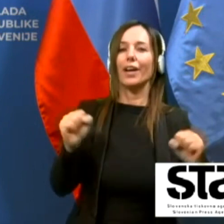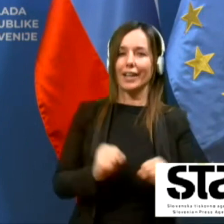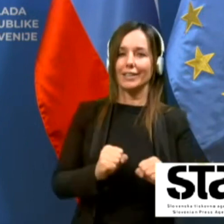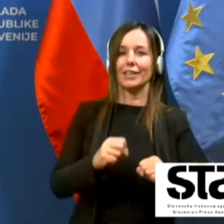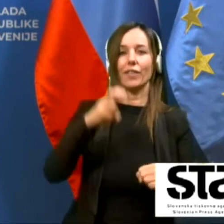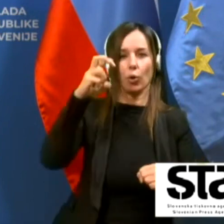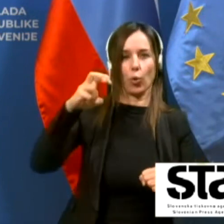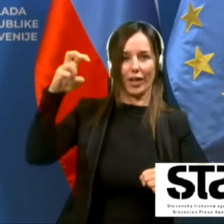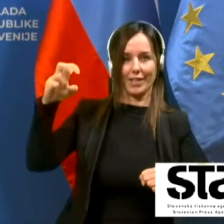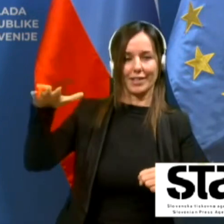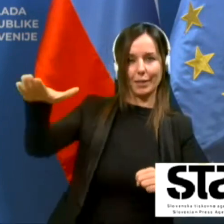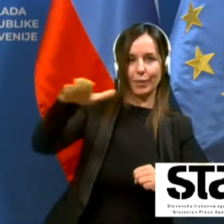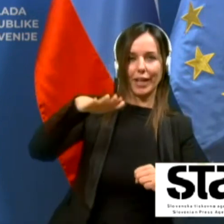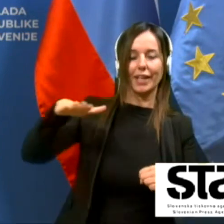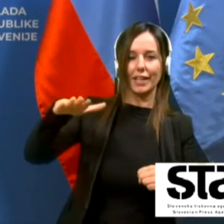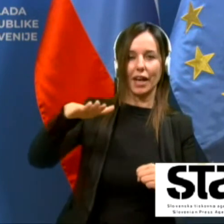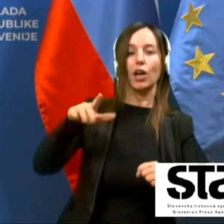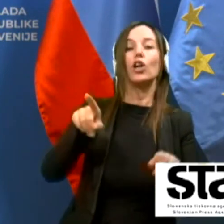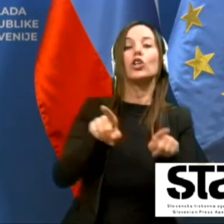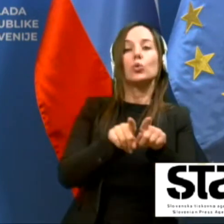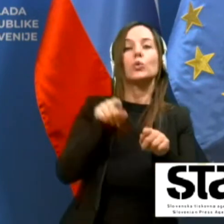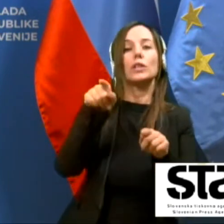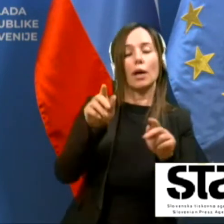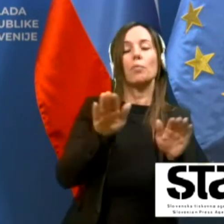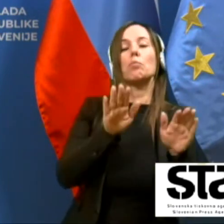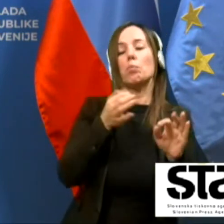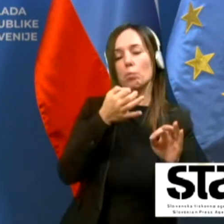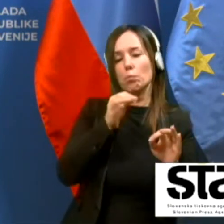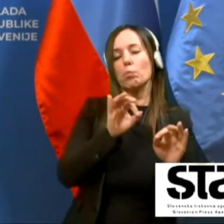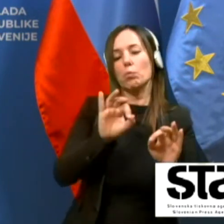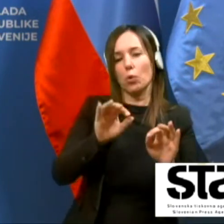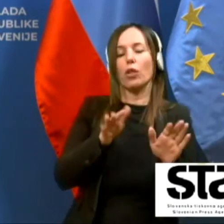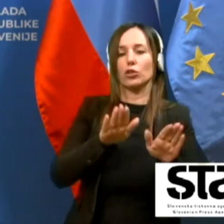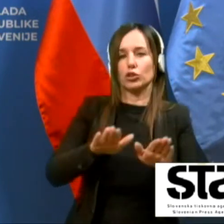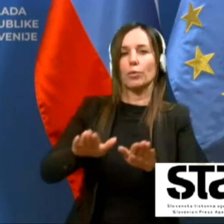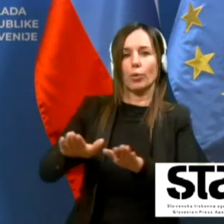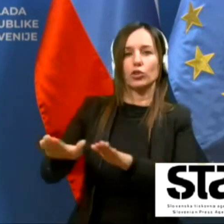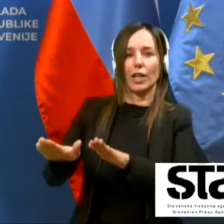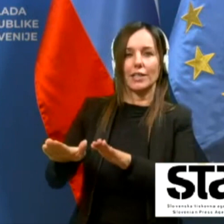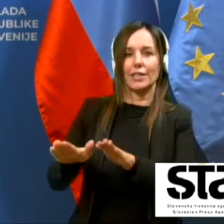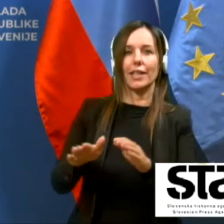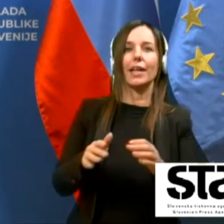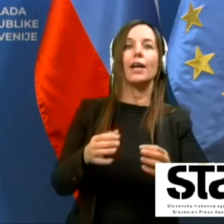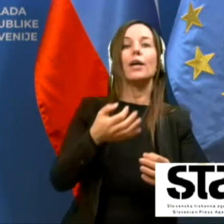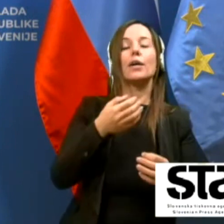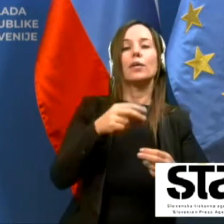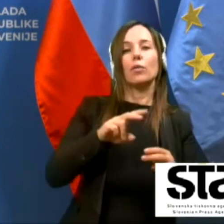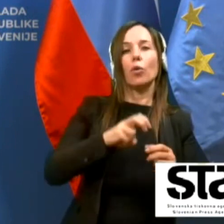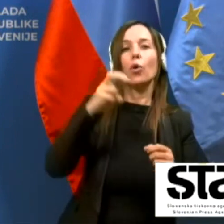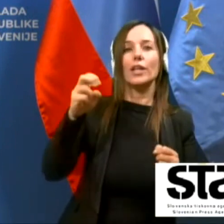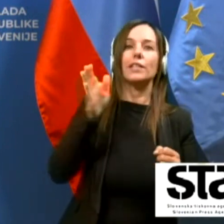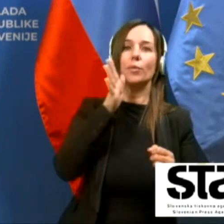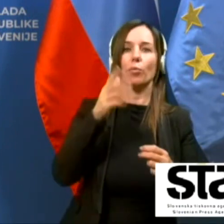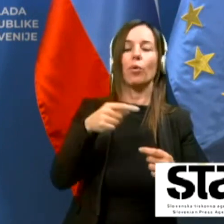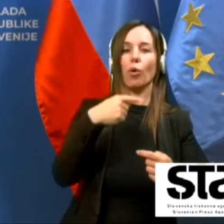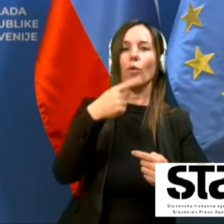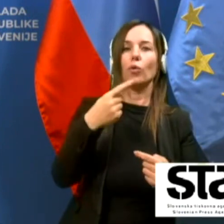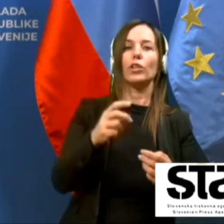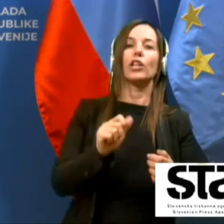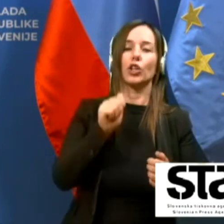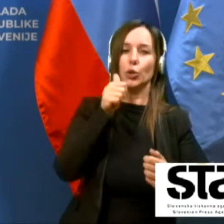Gorenjski regiji, a se tudi tam počasi izboljšujejo. O Gorenjski bomo izčrpneje ponovno poročali